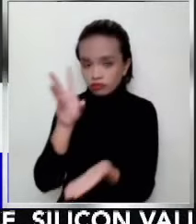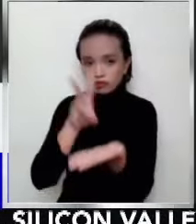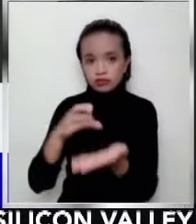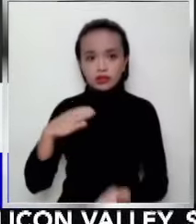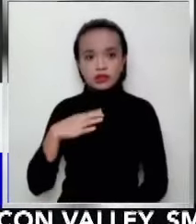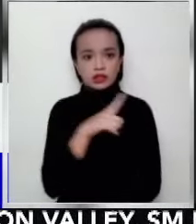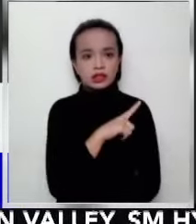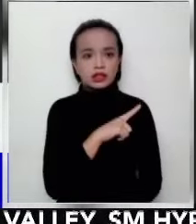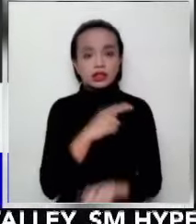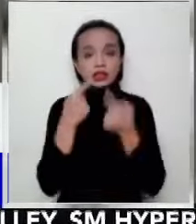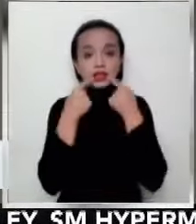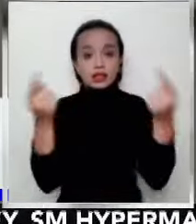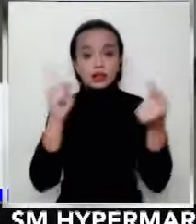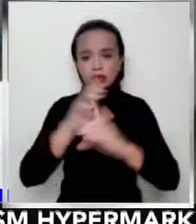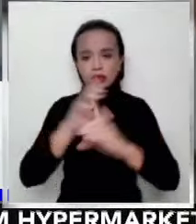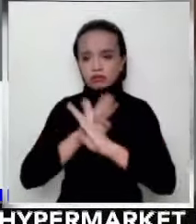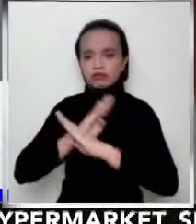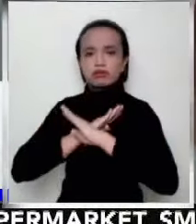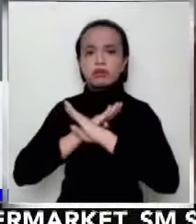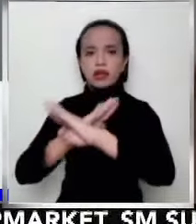grata itong individual na ito.